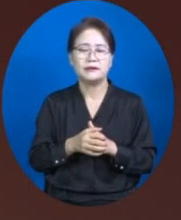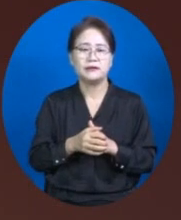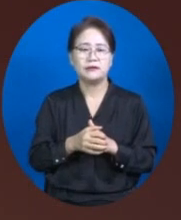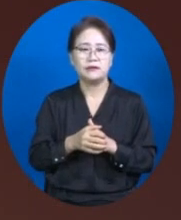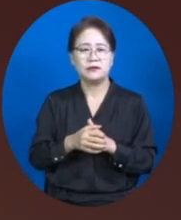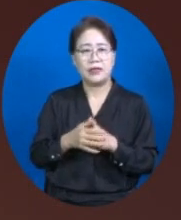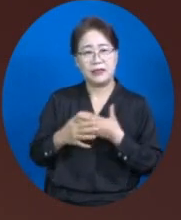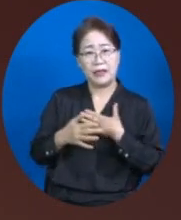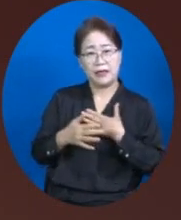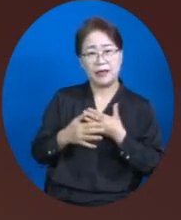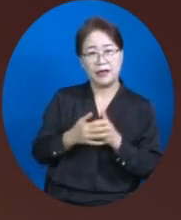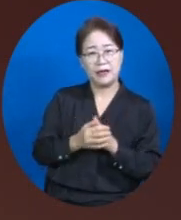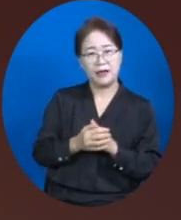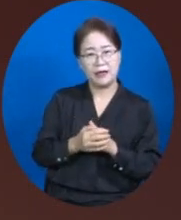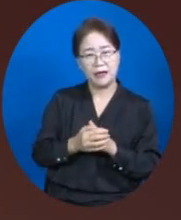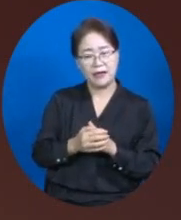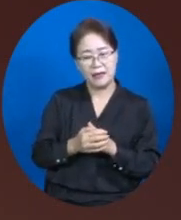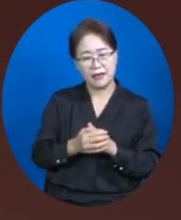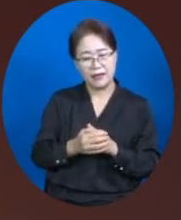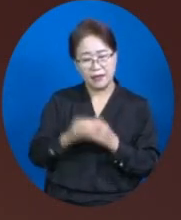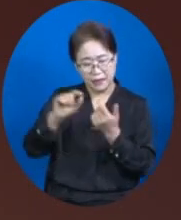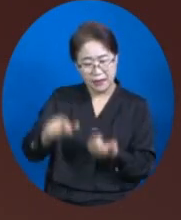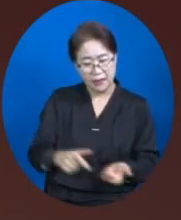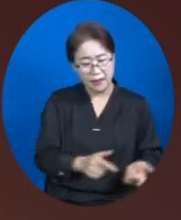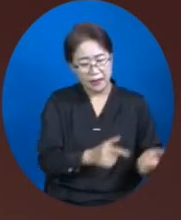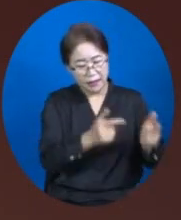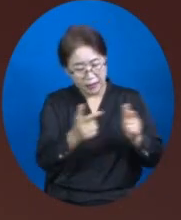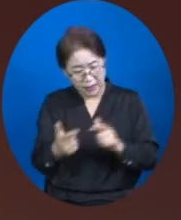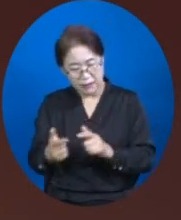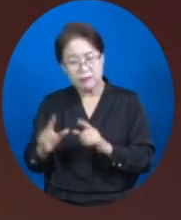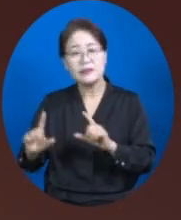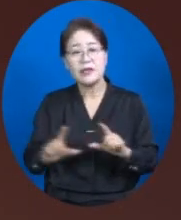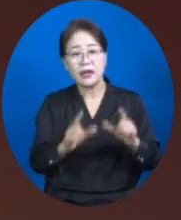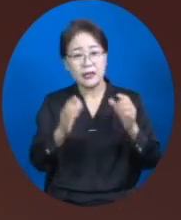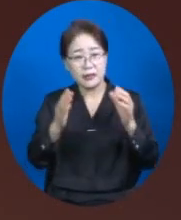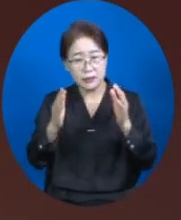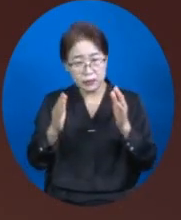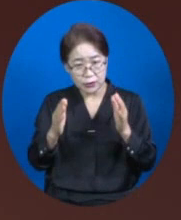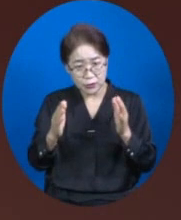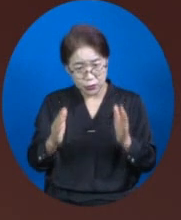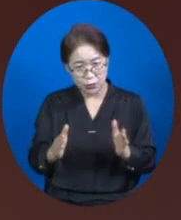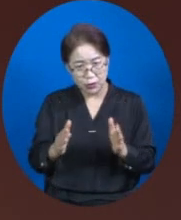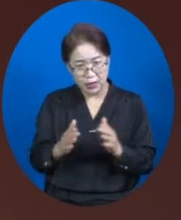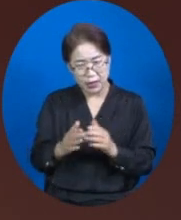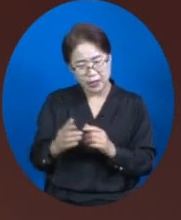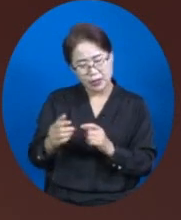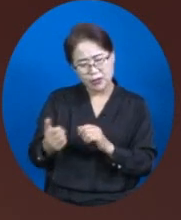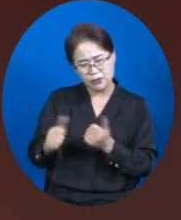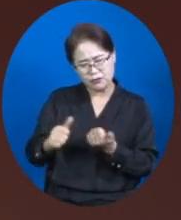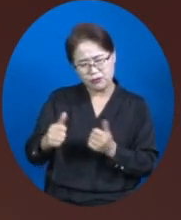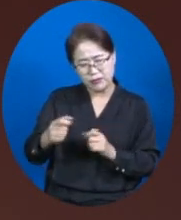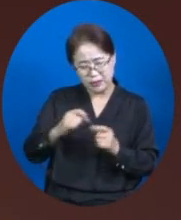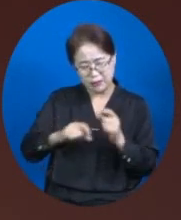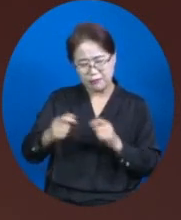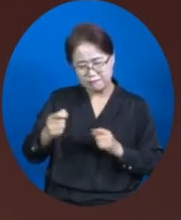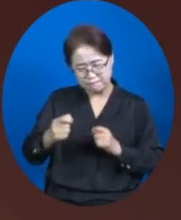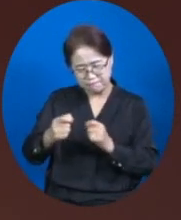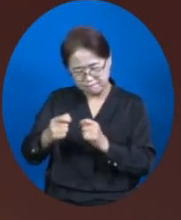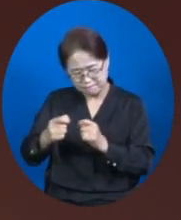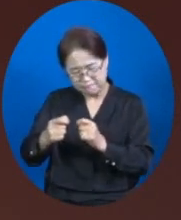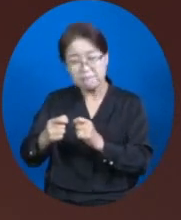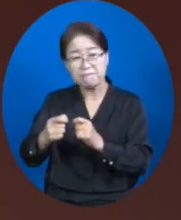내가 하루를 살아가는 것만큼 죽음의 종착역에 가까워지는 것입니다